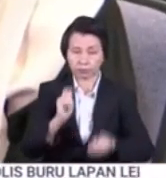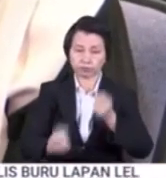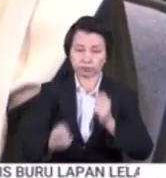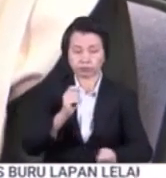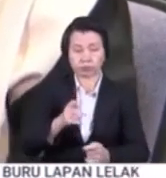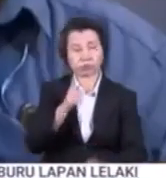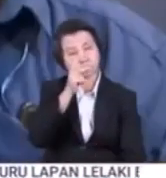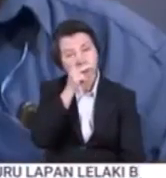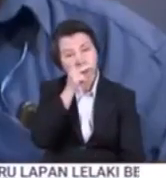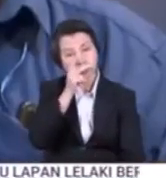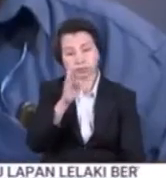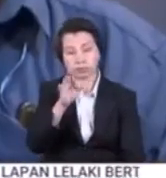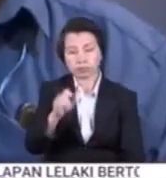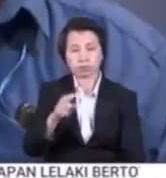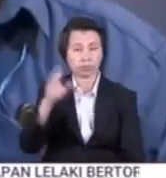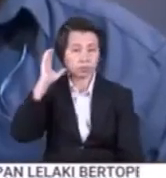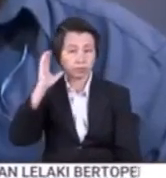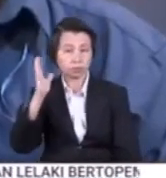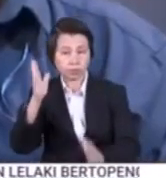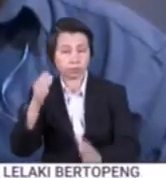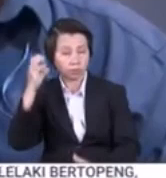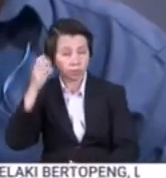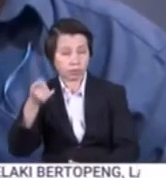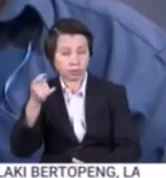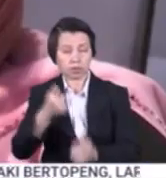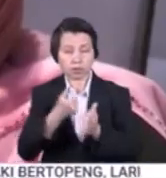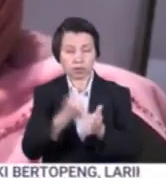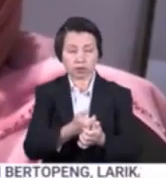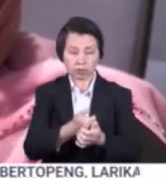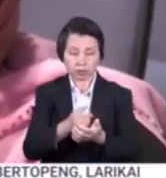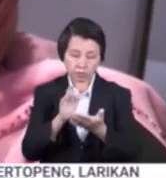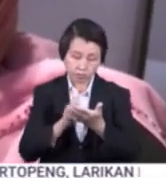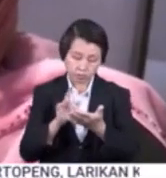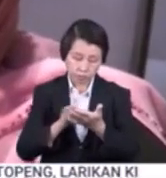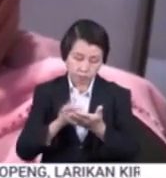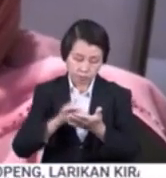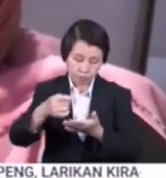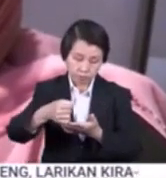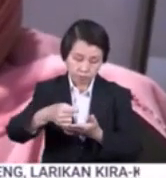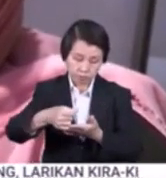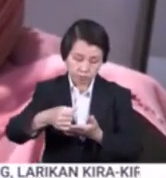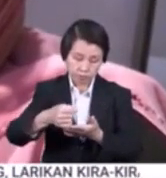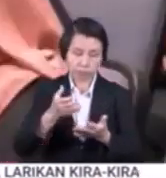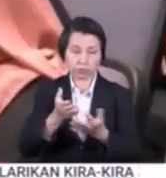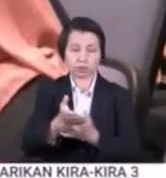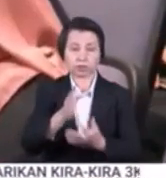FM pendengar juga boleh mengikuti perkembangan siaran Station